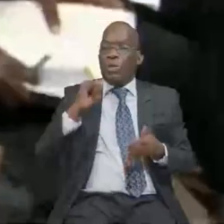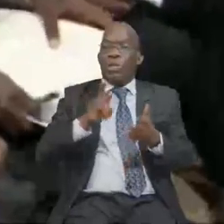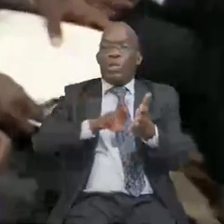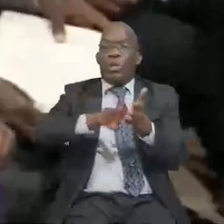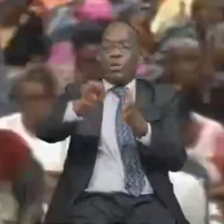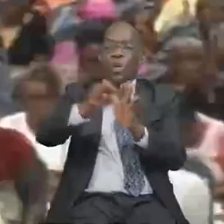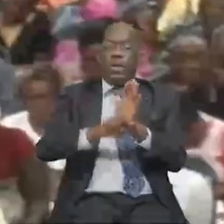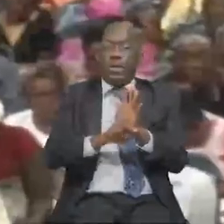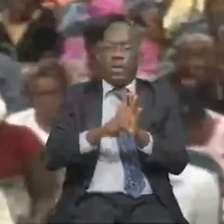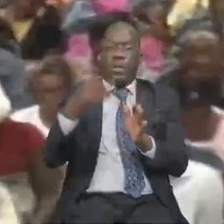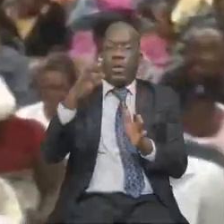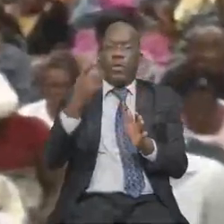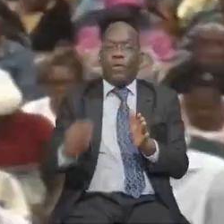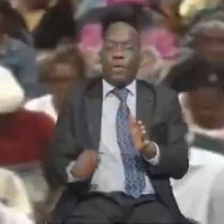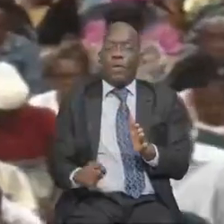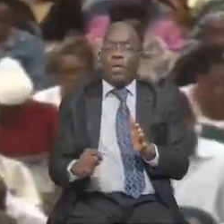saints.